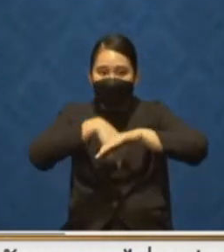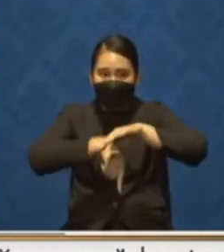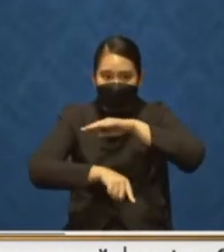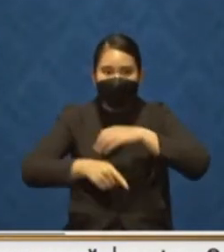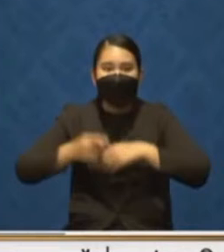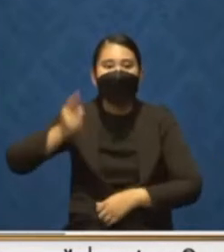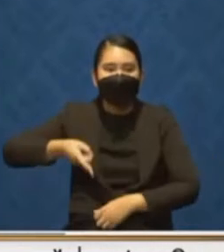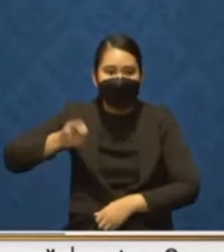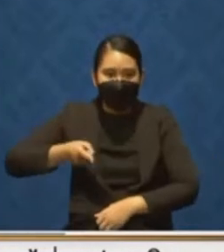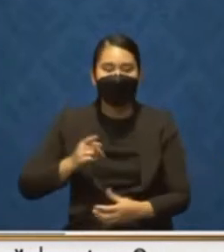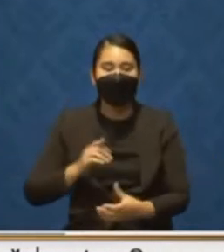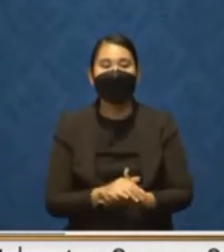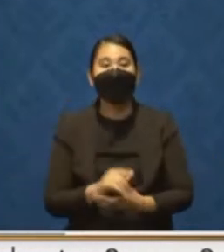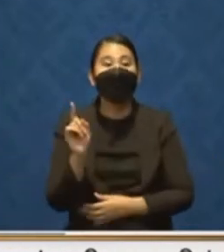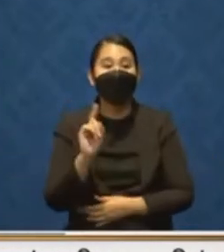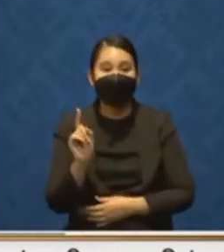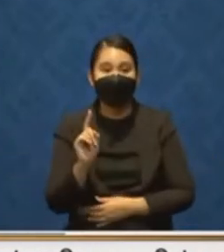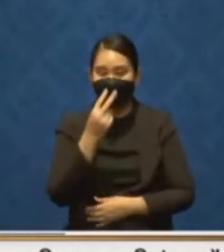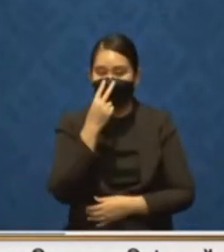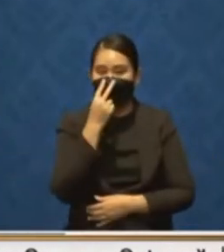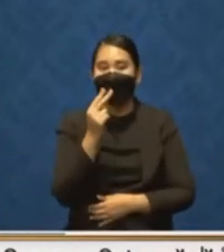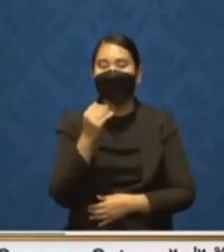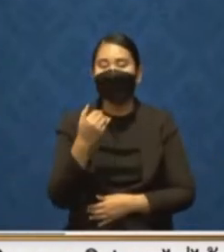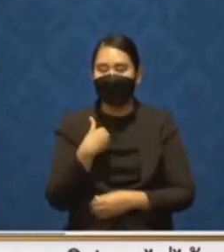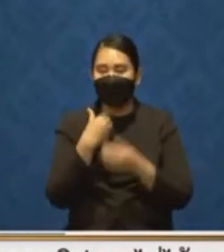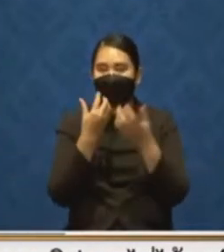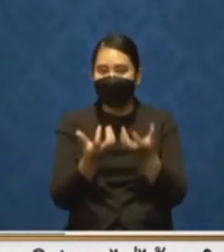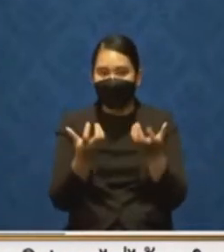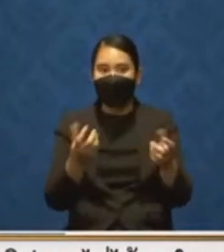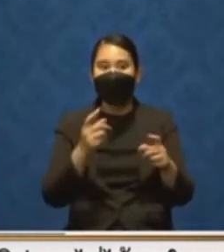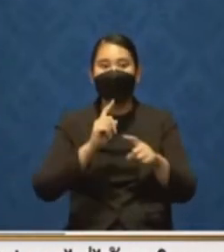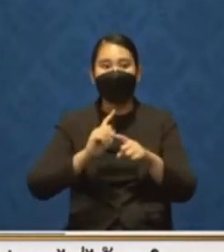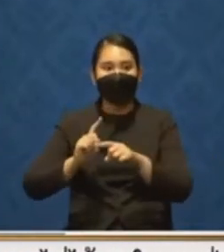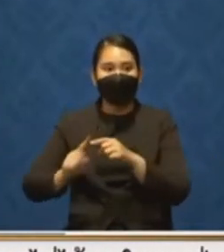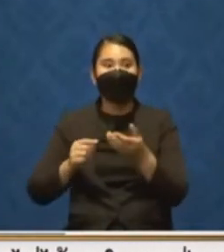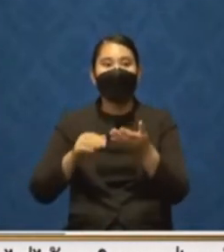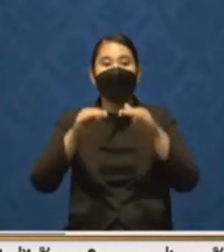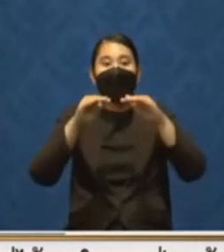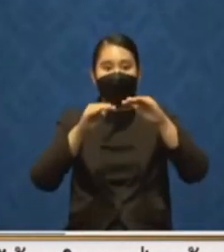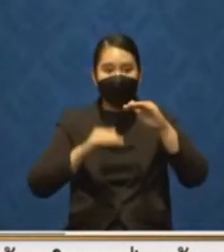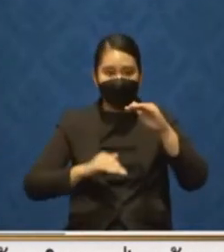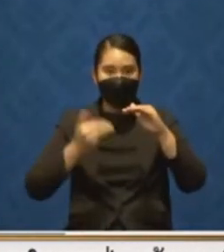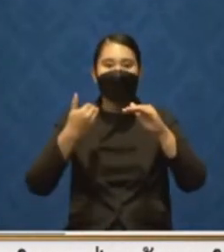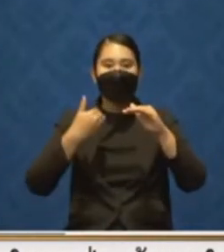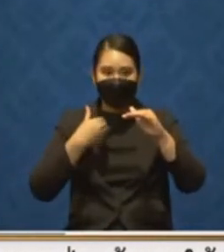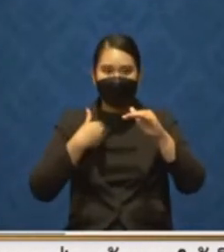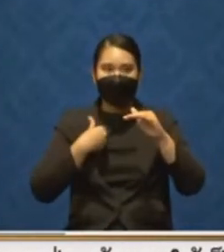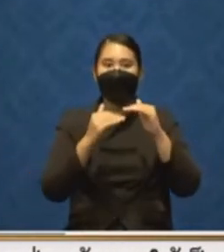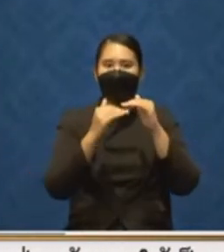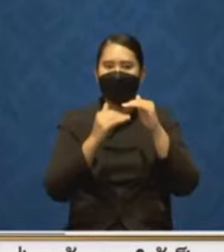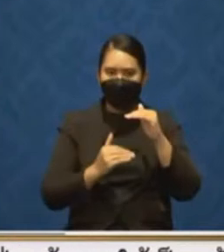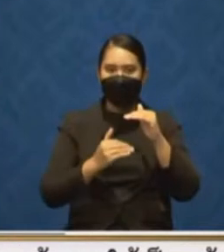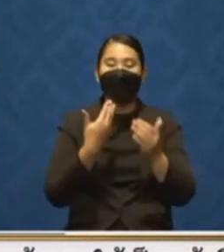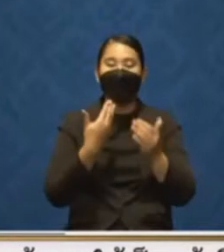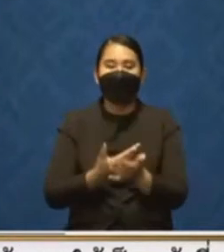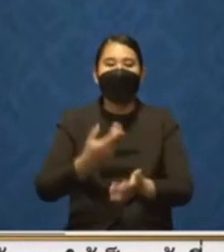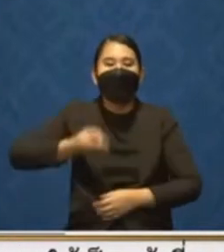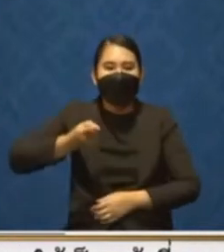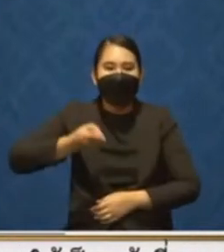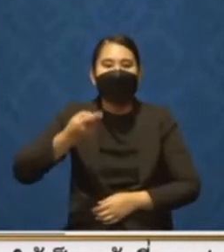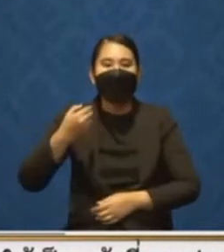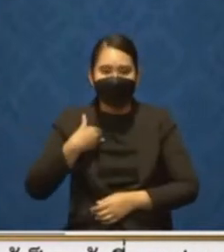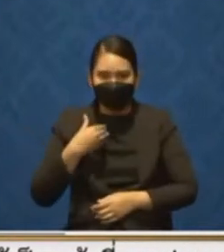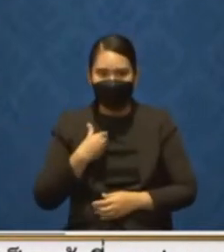ๆจะพบว่ามีหลายรายการที่ราคาลดลงหลายรายการซึ่งราคาราคาเดิม